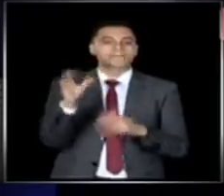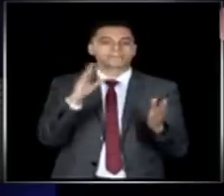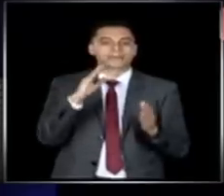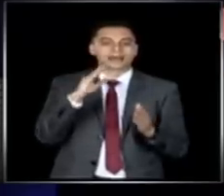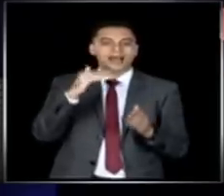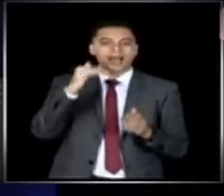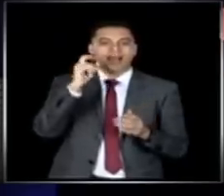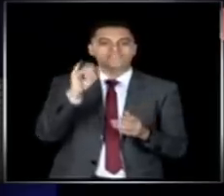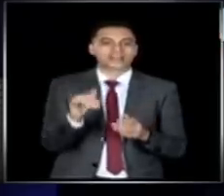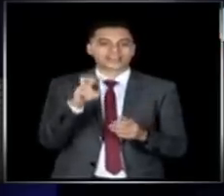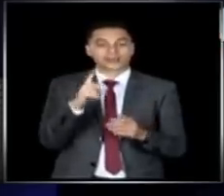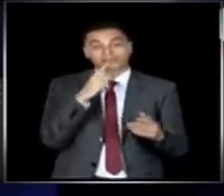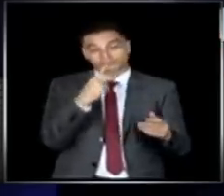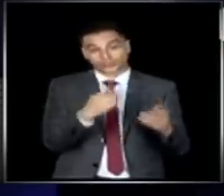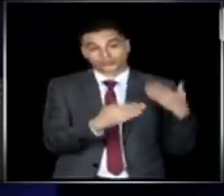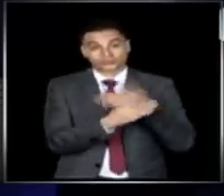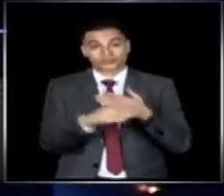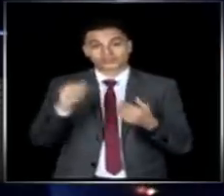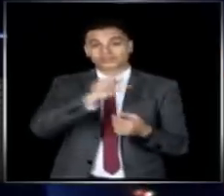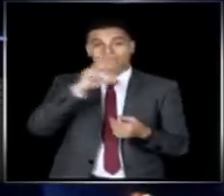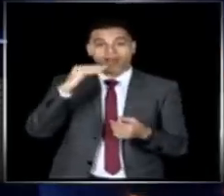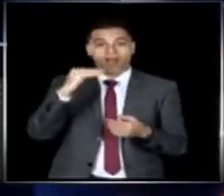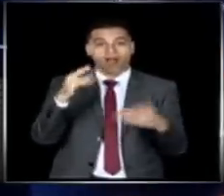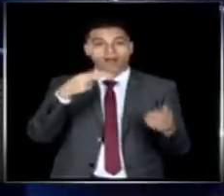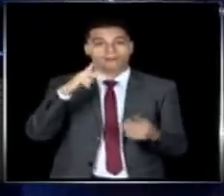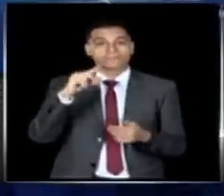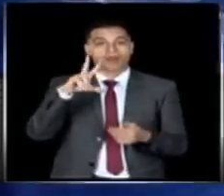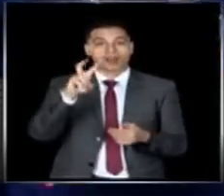الله. إجابة صحيحة.